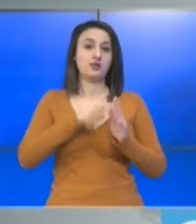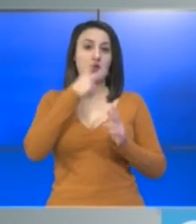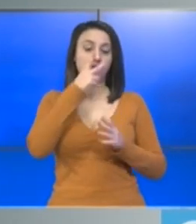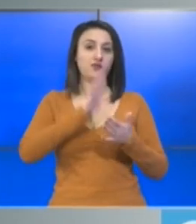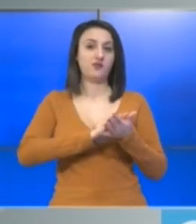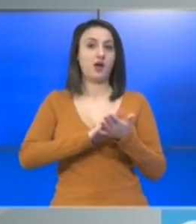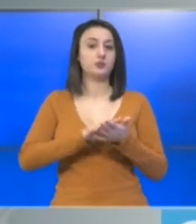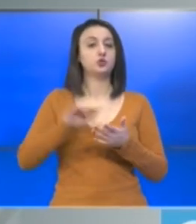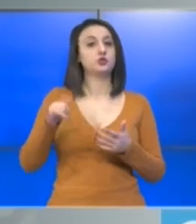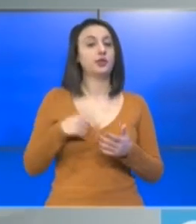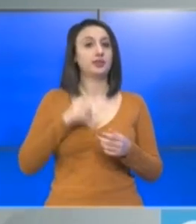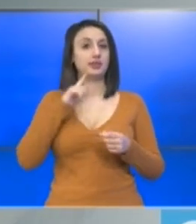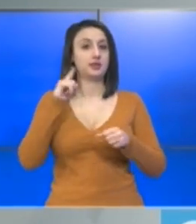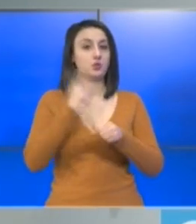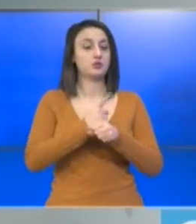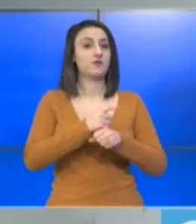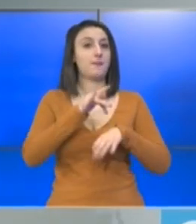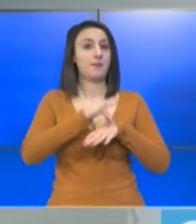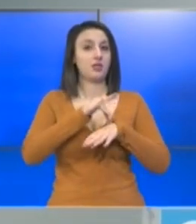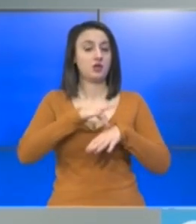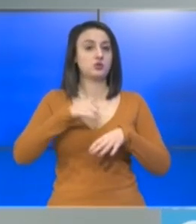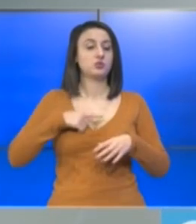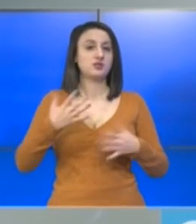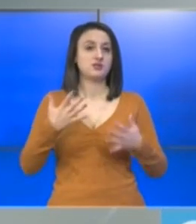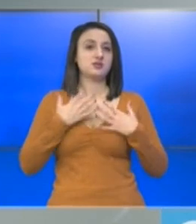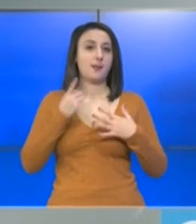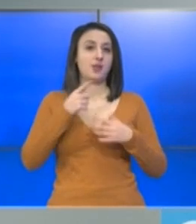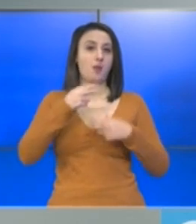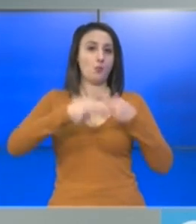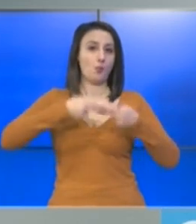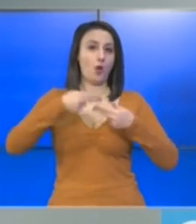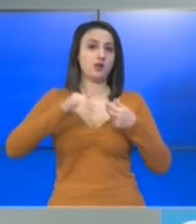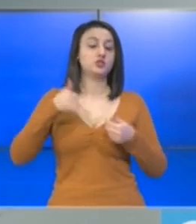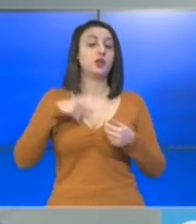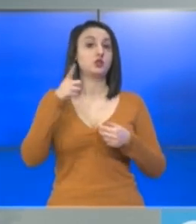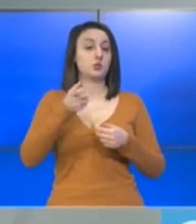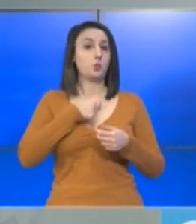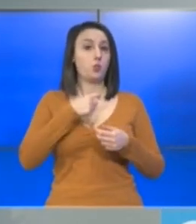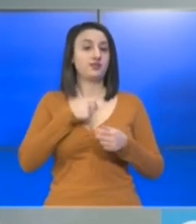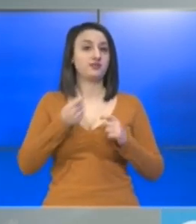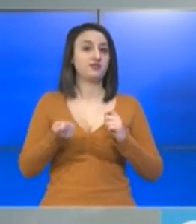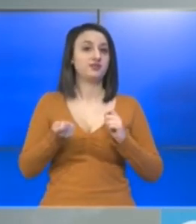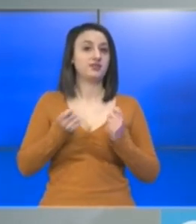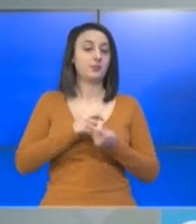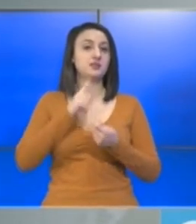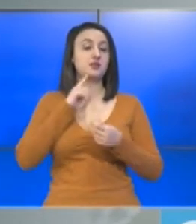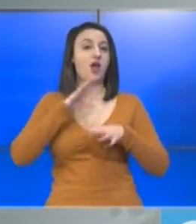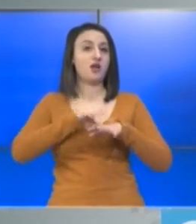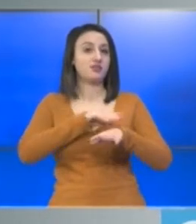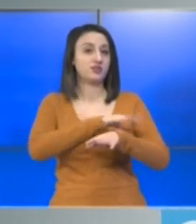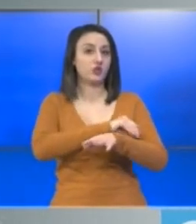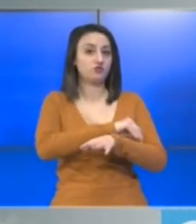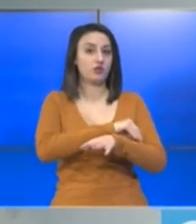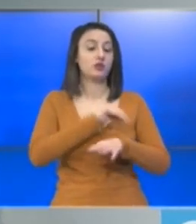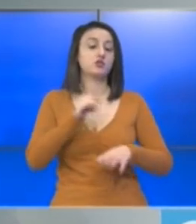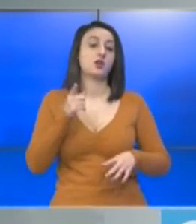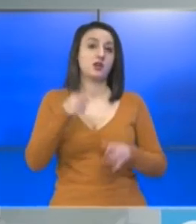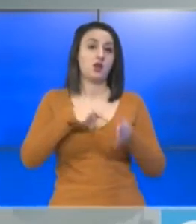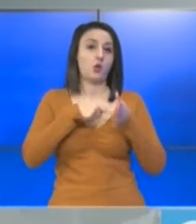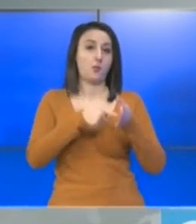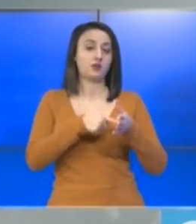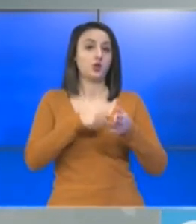faptul că inclusiv dispozitivele medicale sunt vulnerabile la virus și că acesta poate fi transmisa prin atingerea lor prin urmare a fost